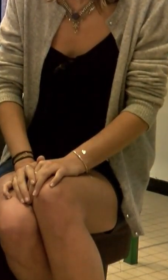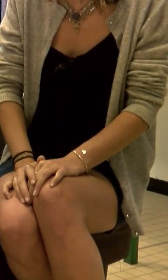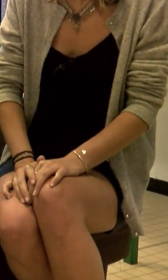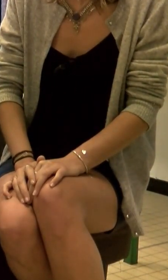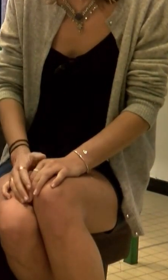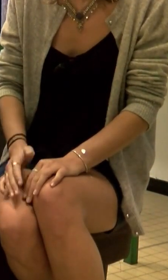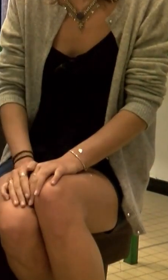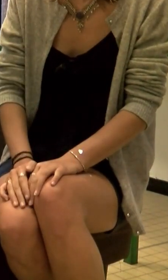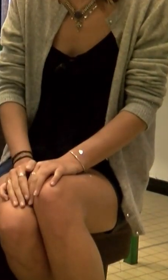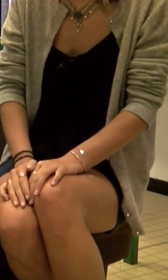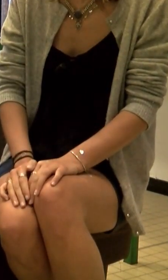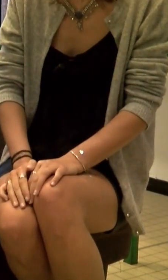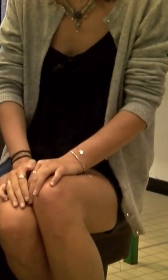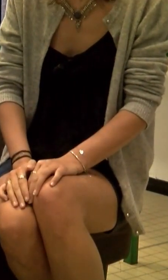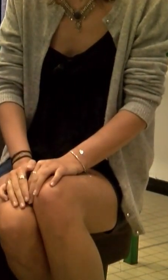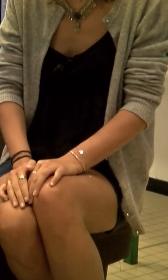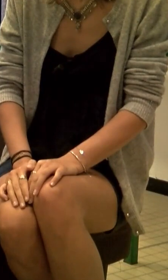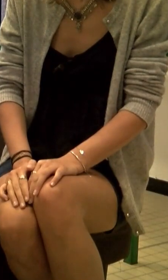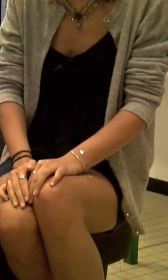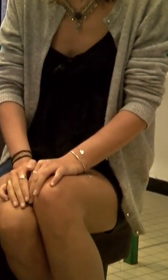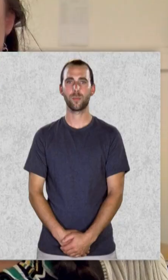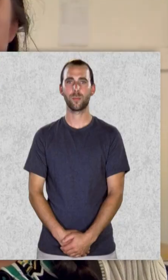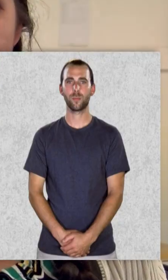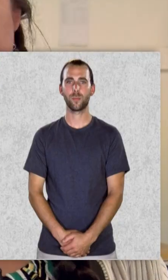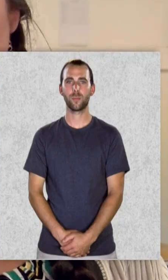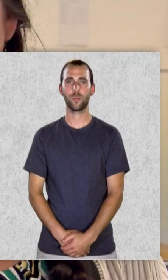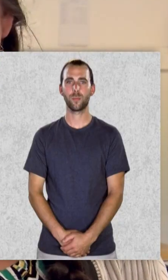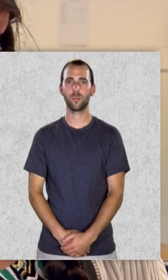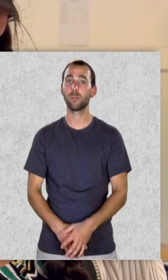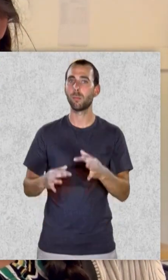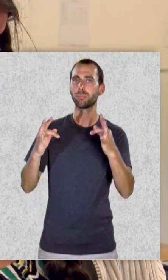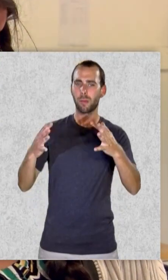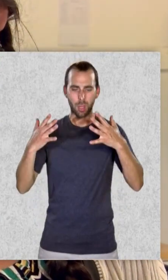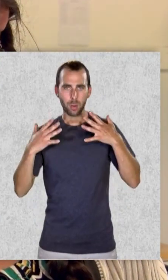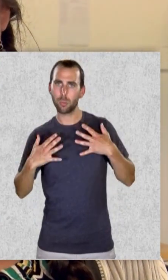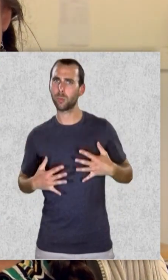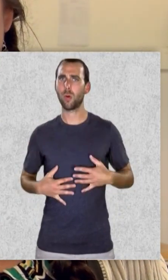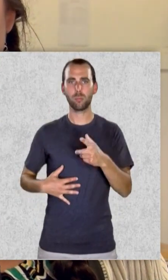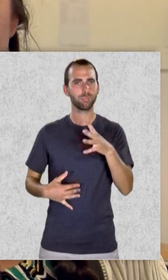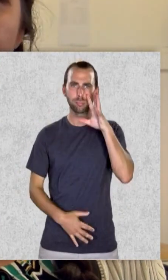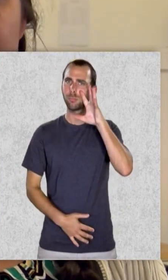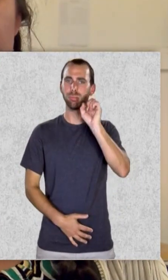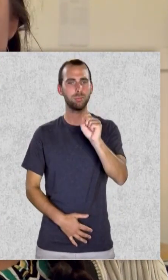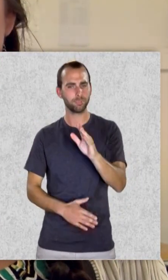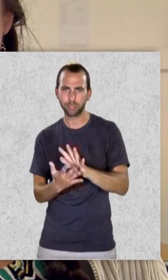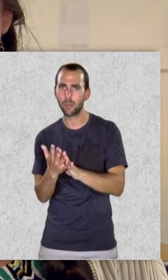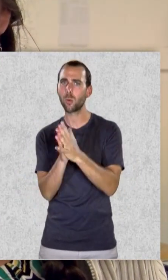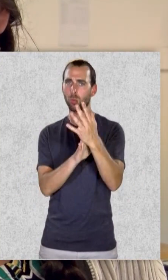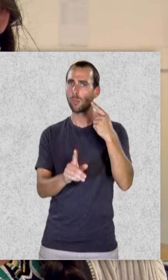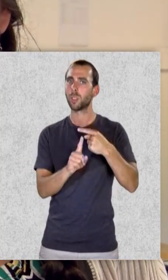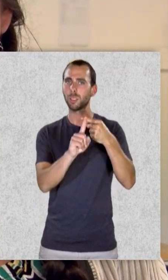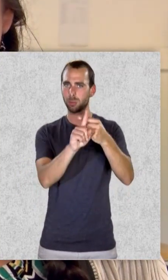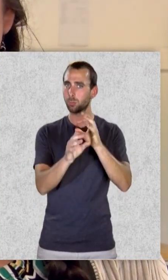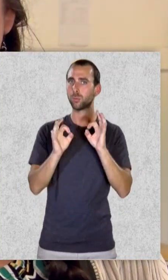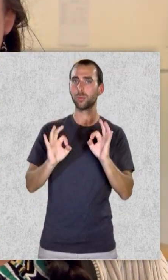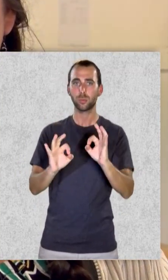on se débrouille, on essaye de faire au mieux. Au niveau du comportement, on voit aussi une évolution positive parce que